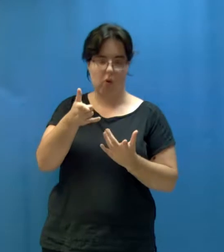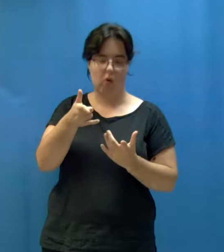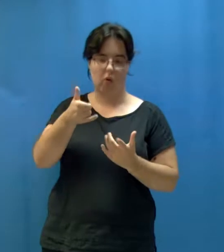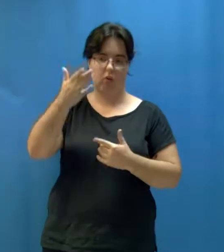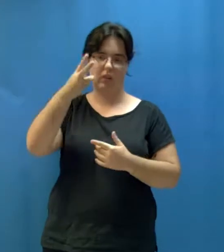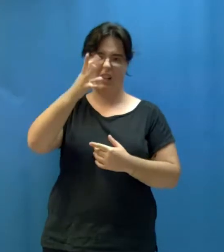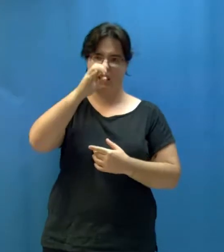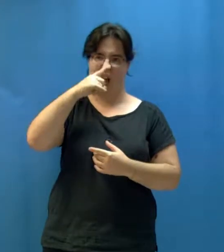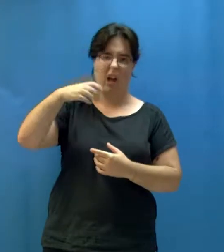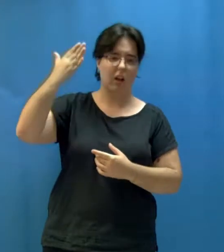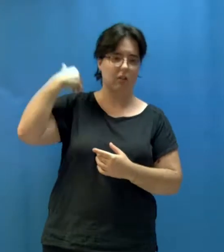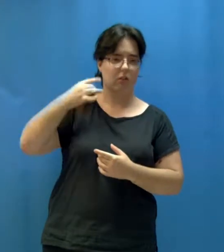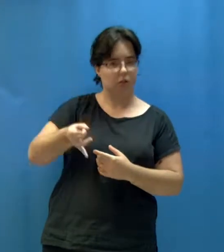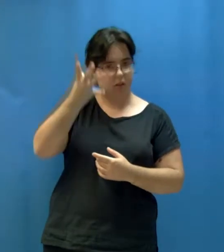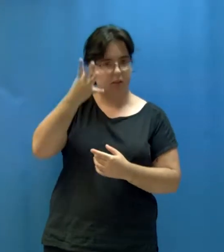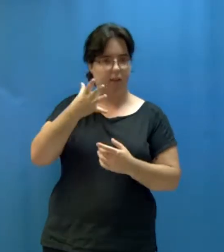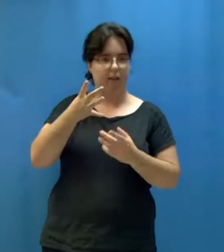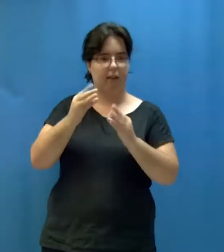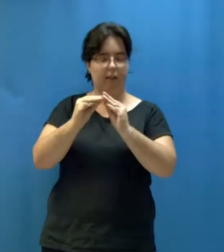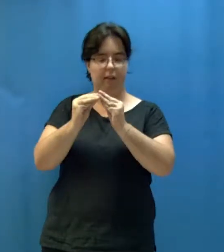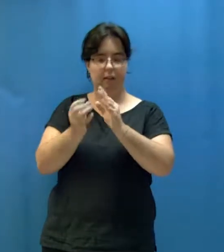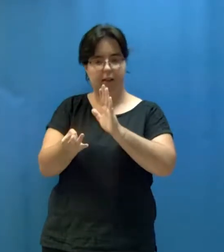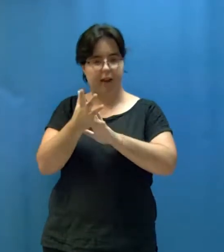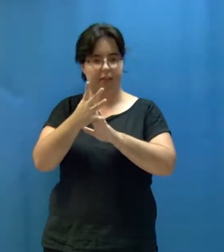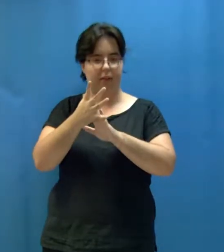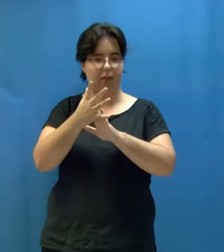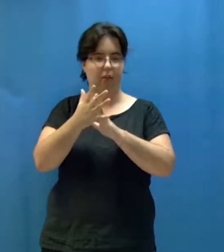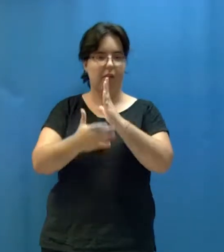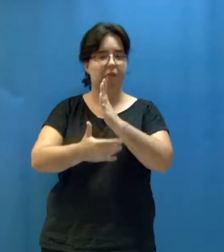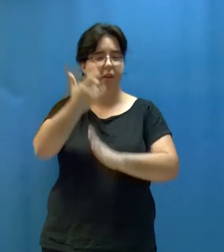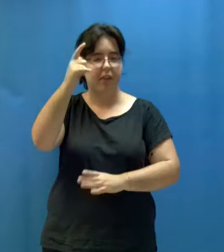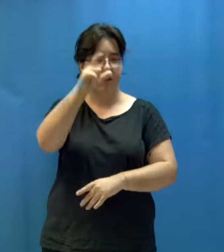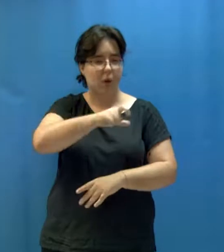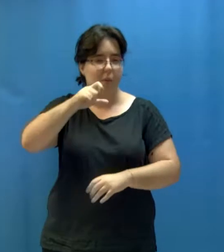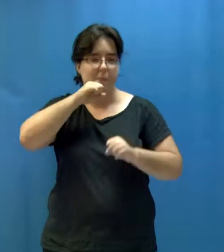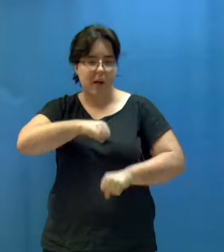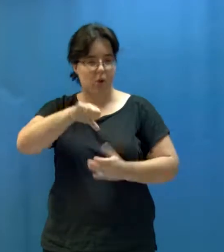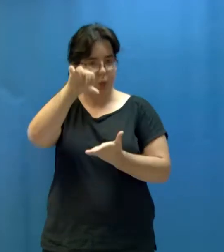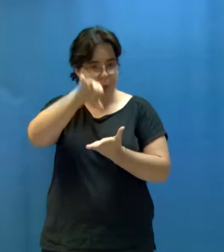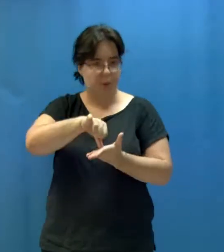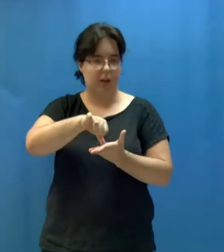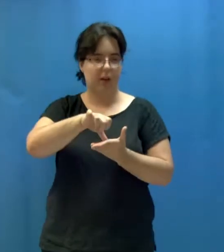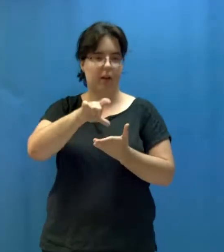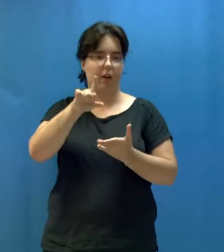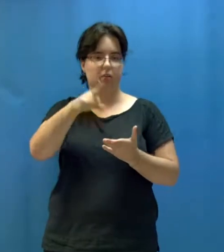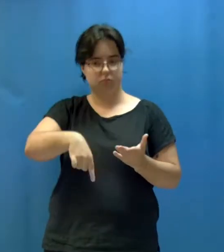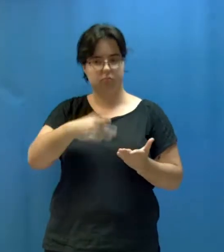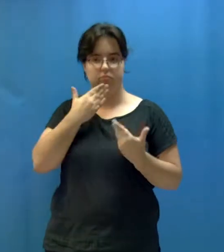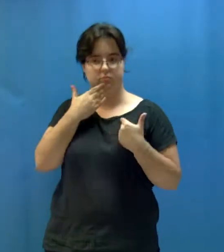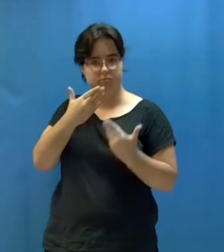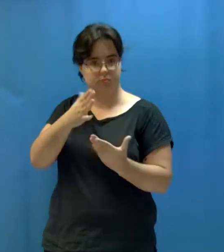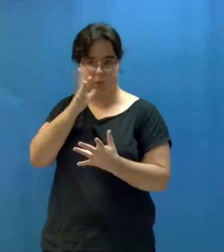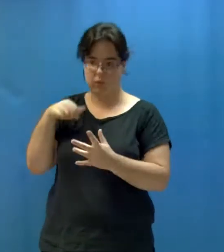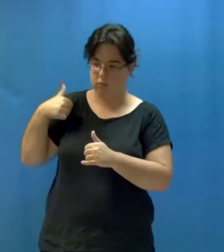anys va permetre la creació de la Federació d'Associacions de Majors de la nostra ciutat i els donem les gràcies al treball